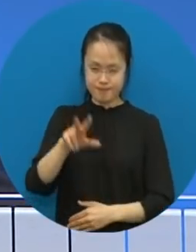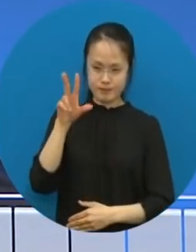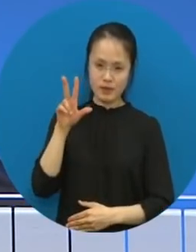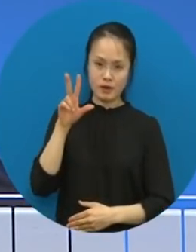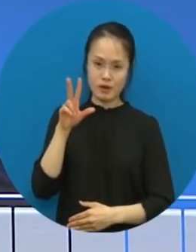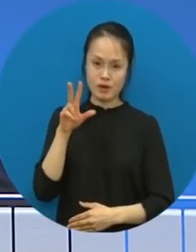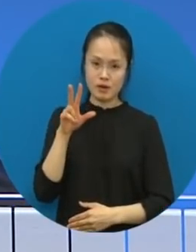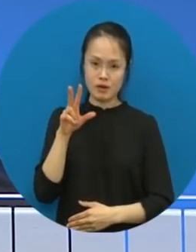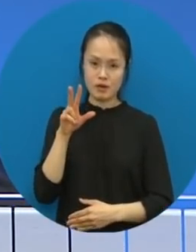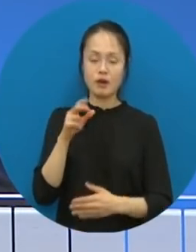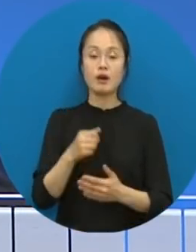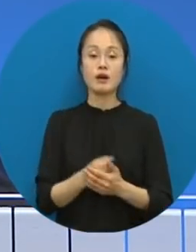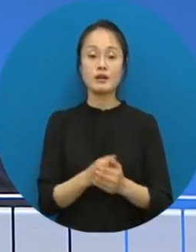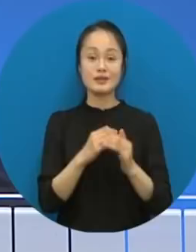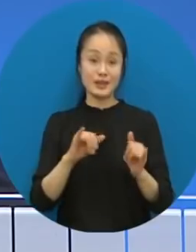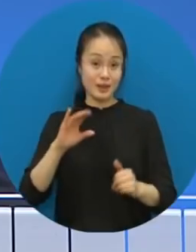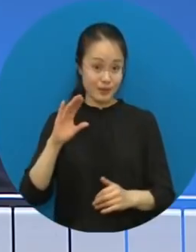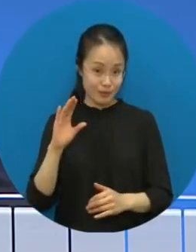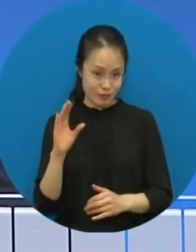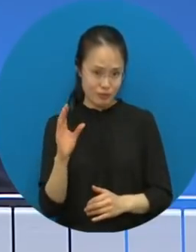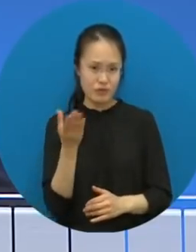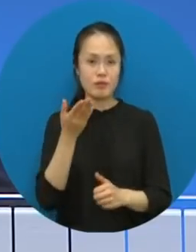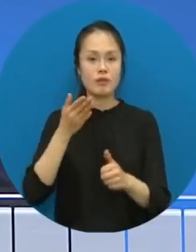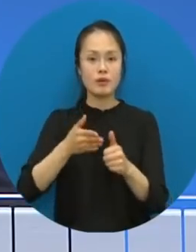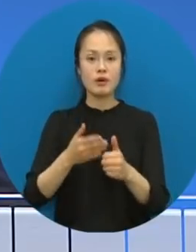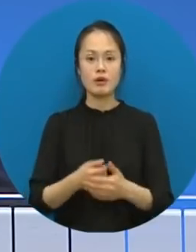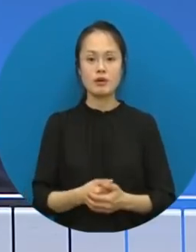그 자들이 되면,